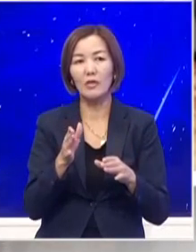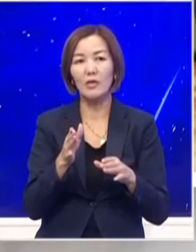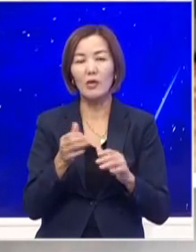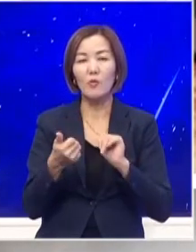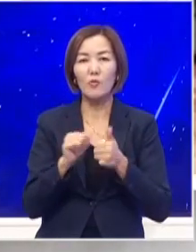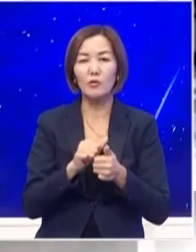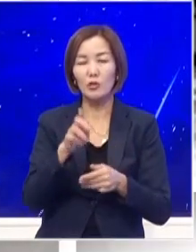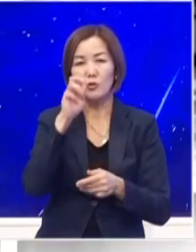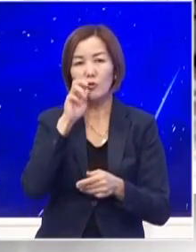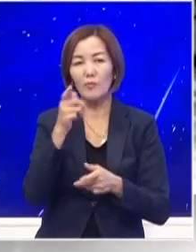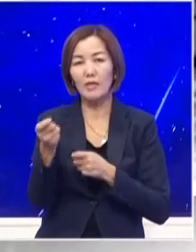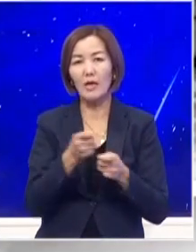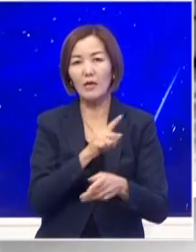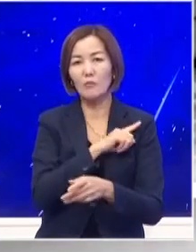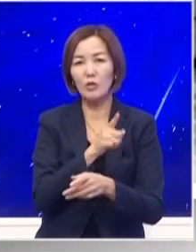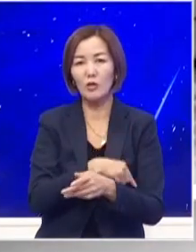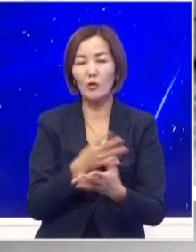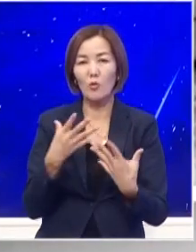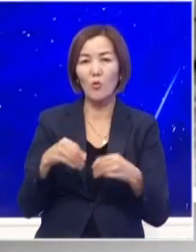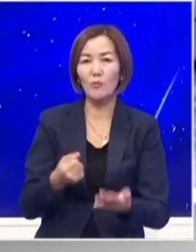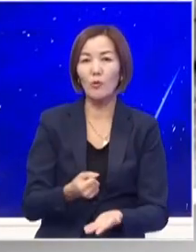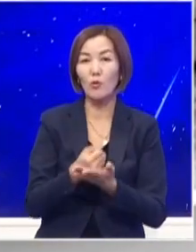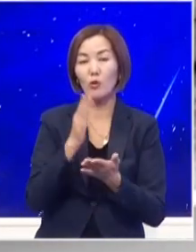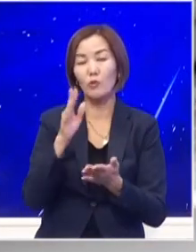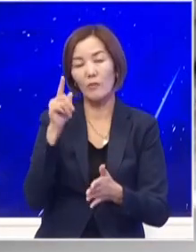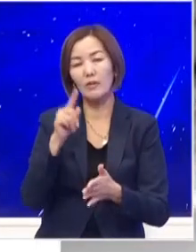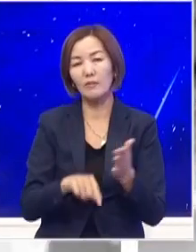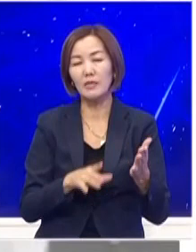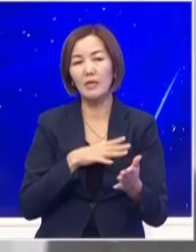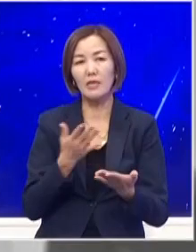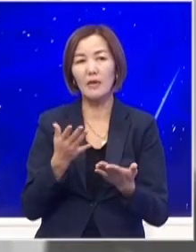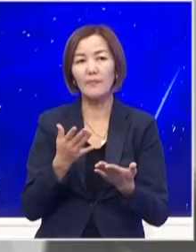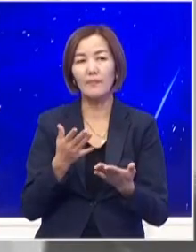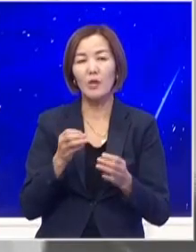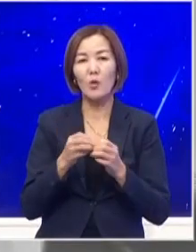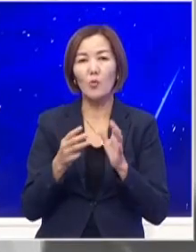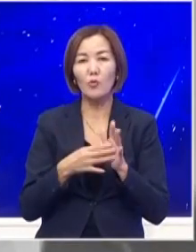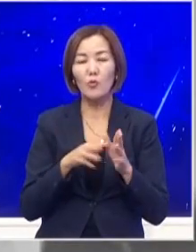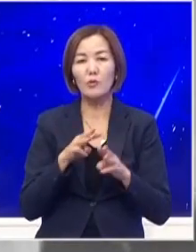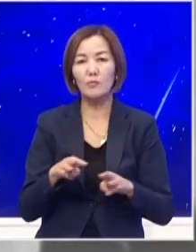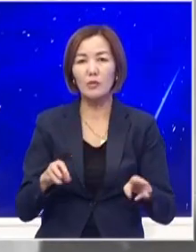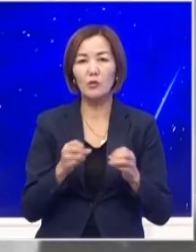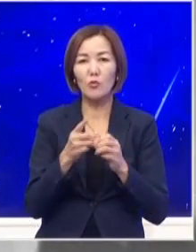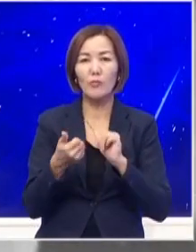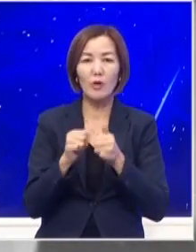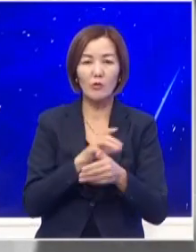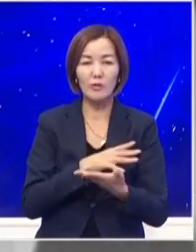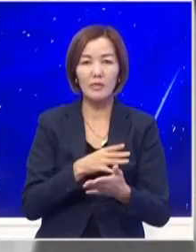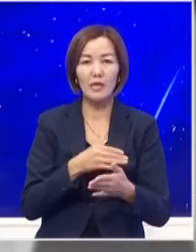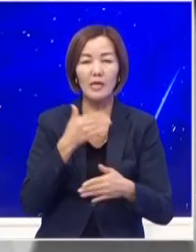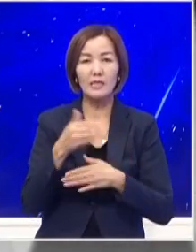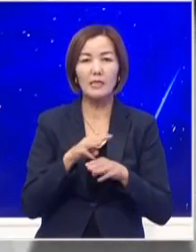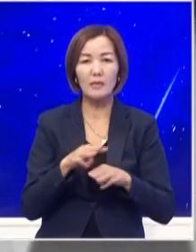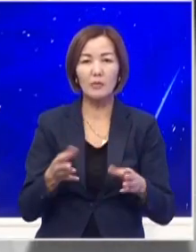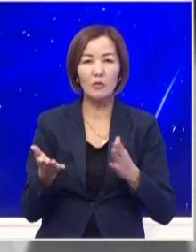өзгеріс үкіметтің әкімшілігін күшейтіп, қоғамның қолдауын табады деп үміттенеді. Айта кету керек, 19 министрдің 11-і ауысты. Сыртқы істер министрі